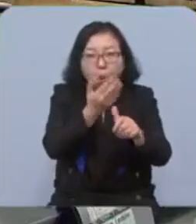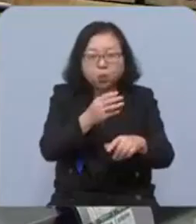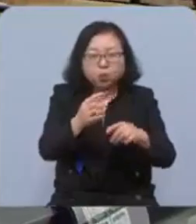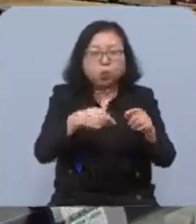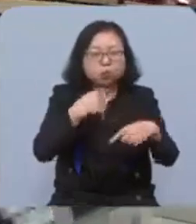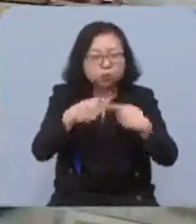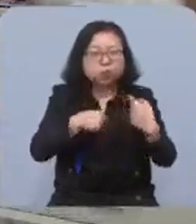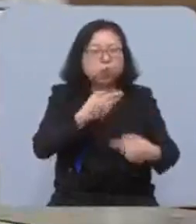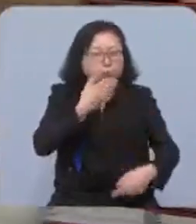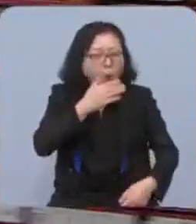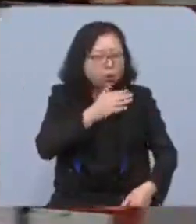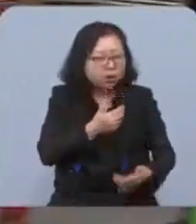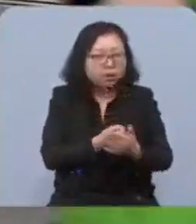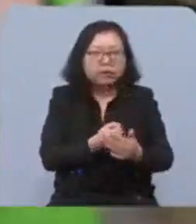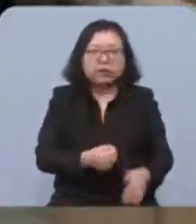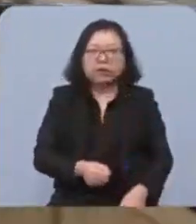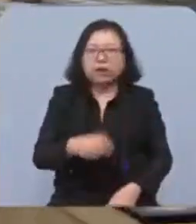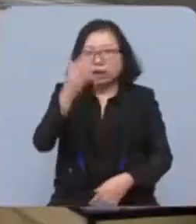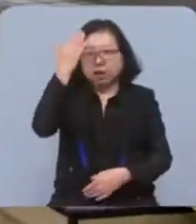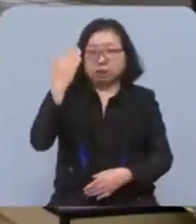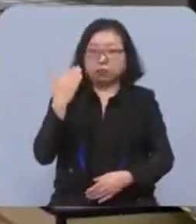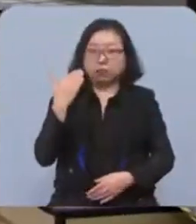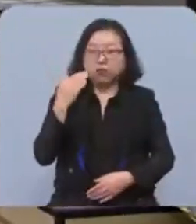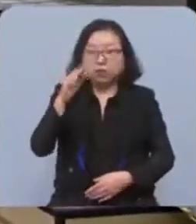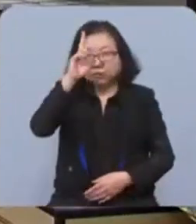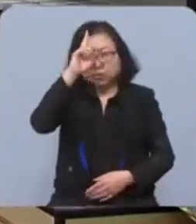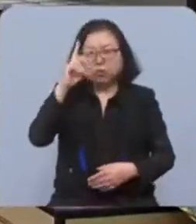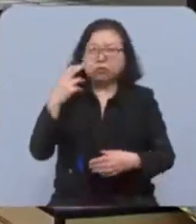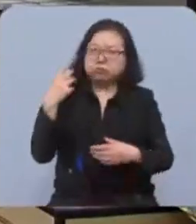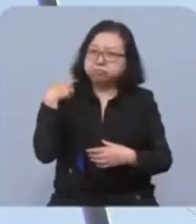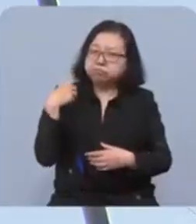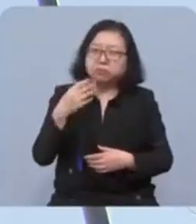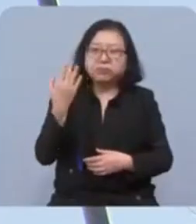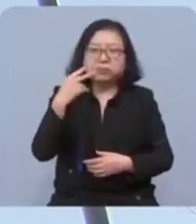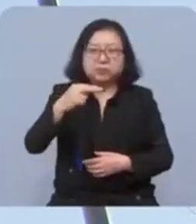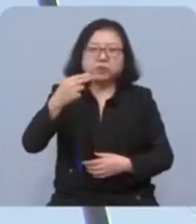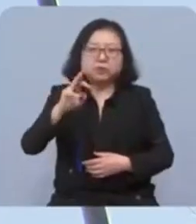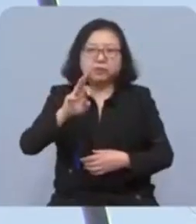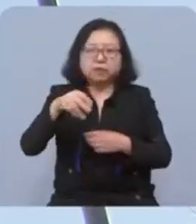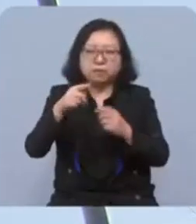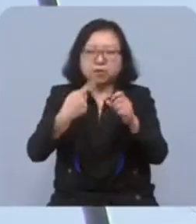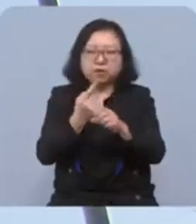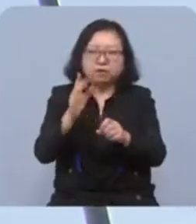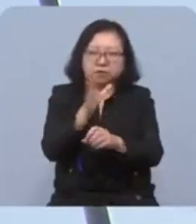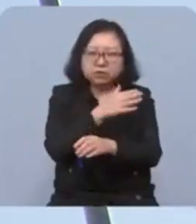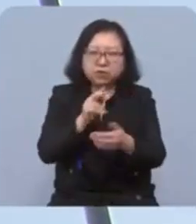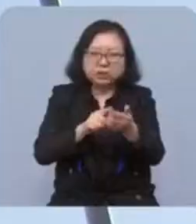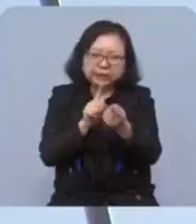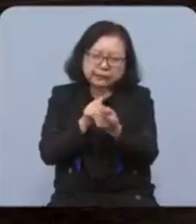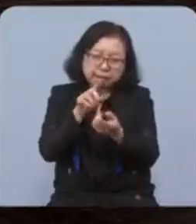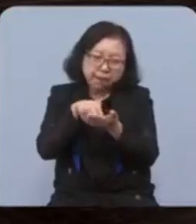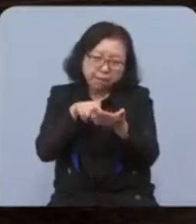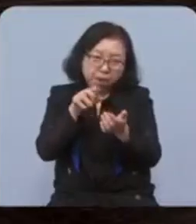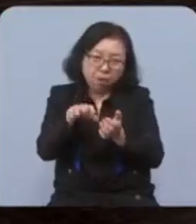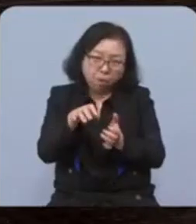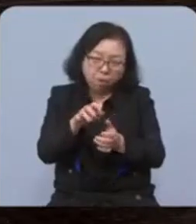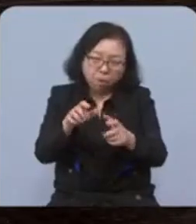하고 우리나라는 정부 주도로 지난 2013년부터 직매장을 늘려오기 시작했습니다